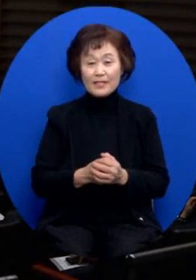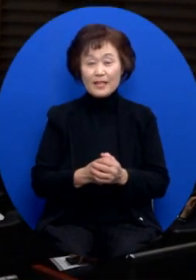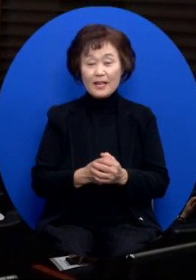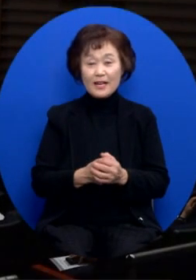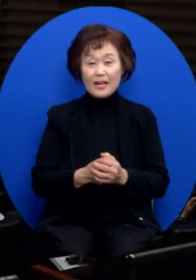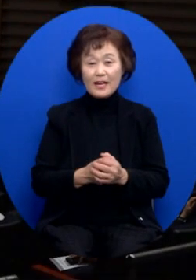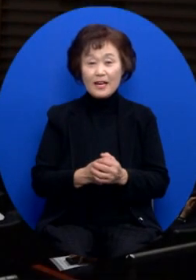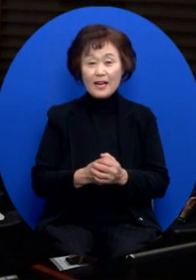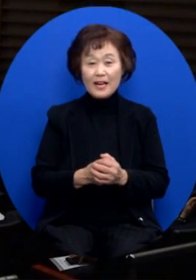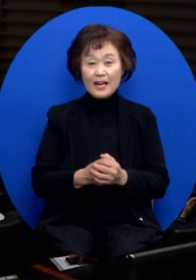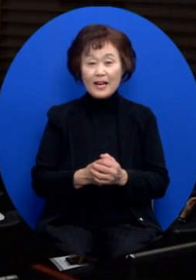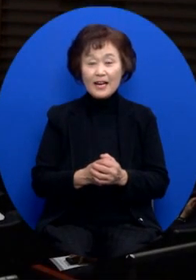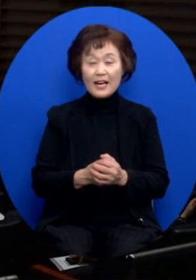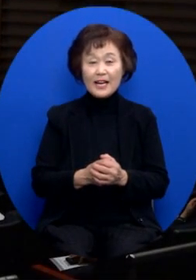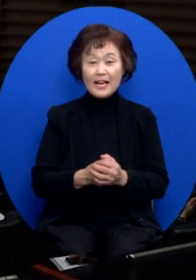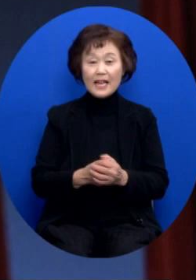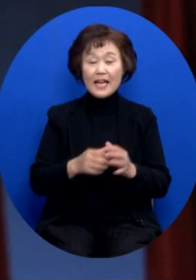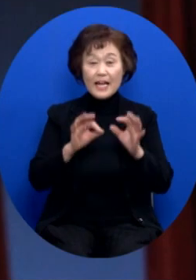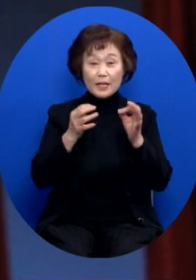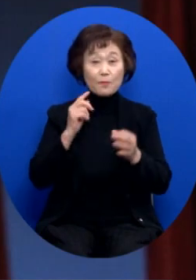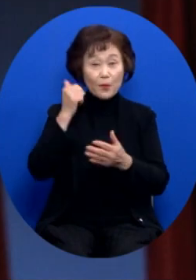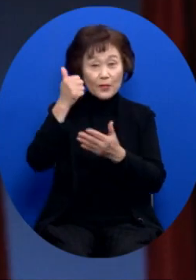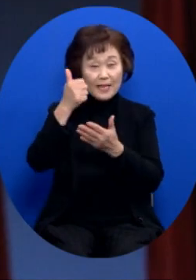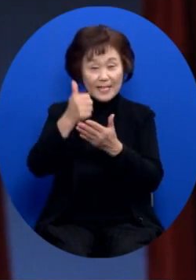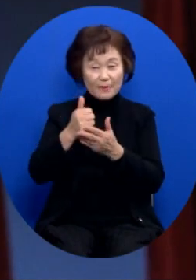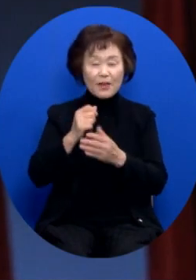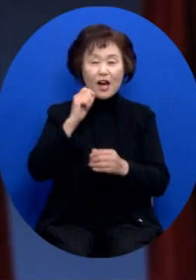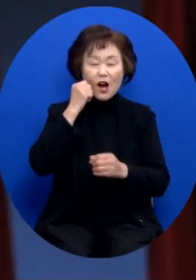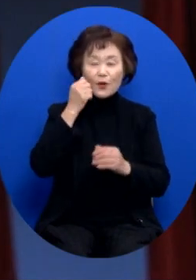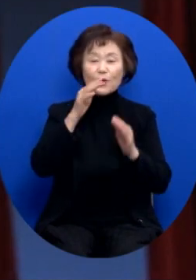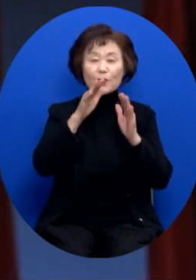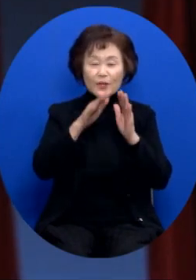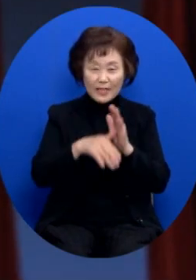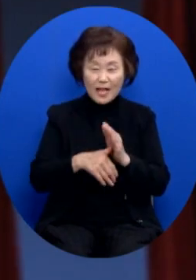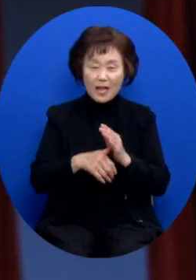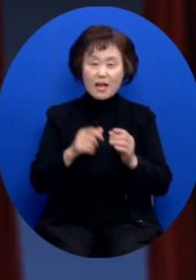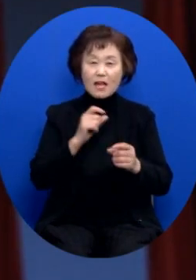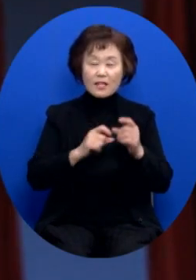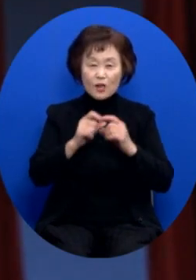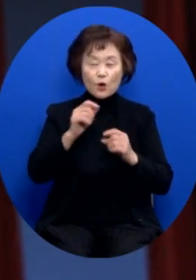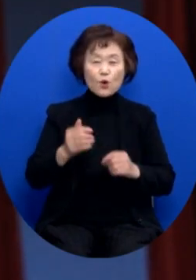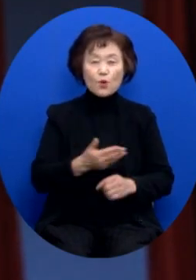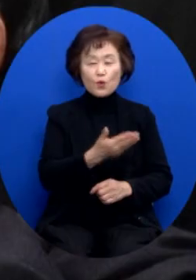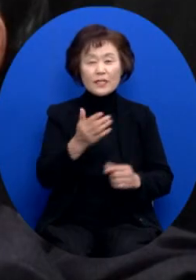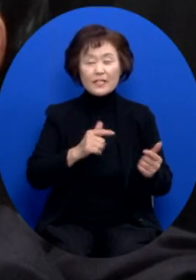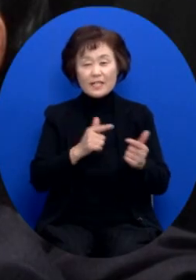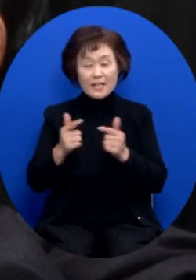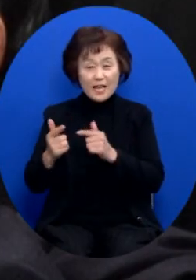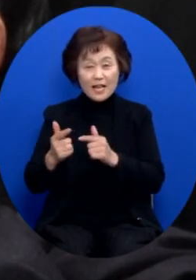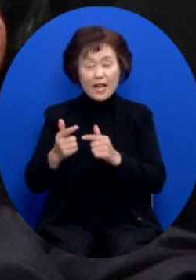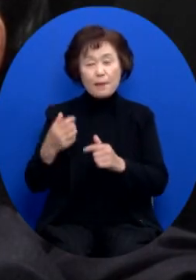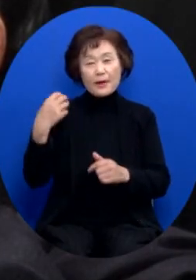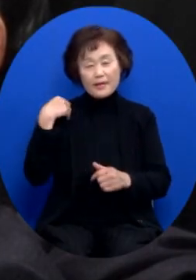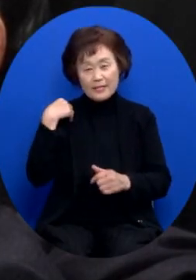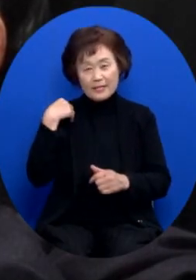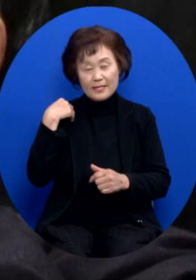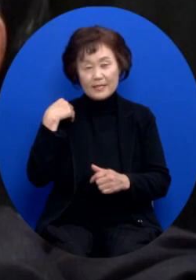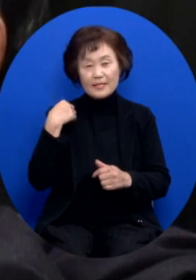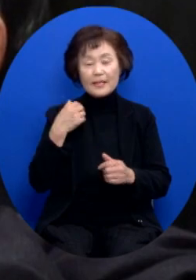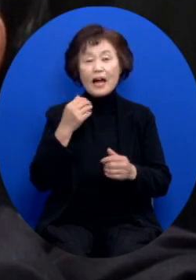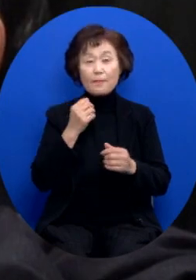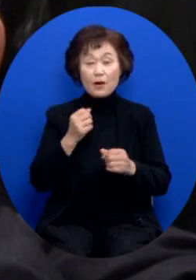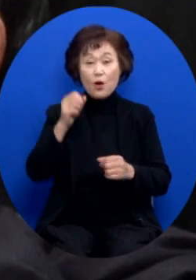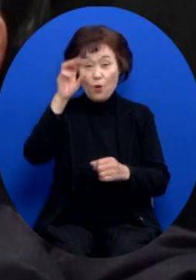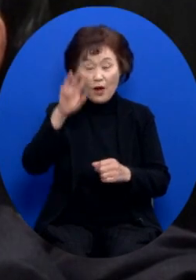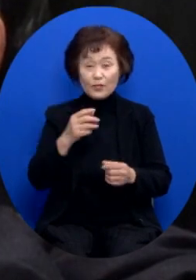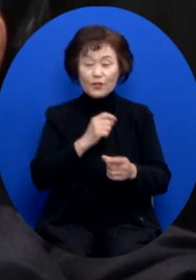예배에서 광교협 상임고문 김재영 목사는 어려운 시대 속에서도 우리에게 주어진 사명을 감당하며 광주가 더욱